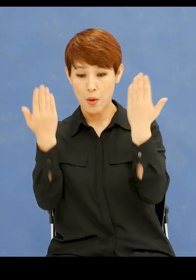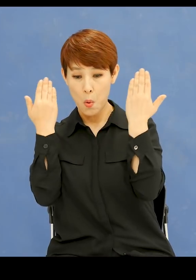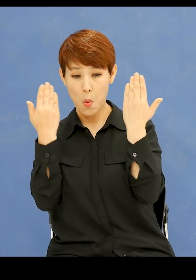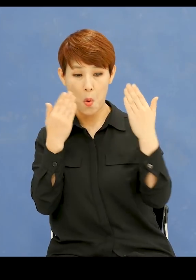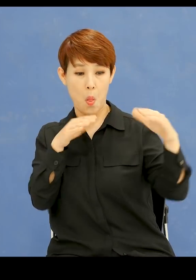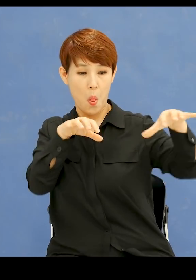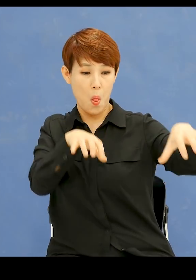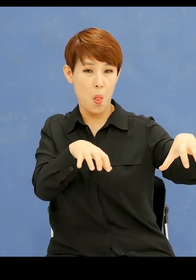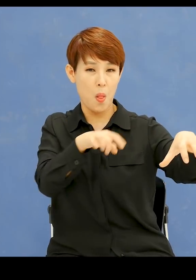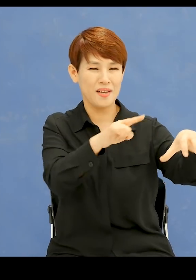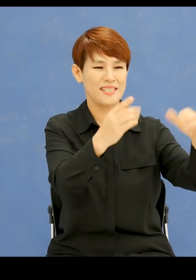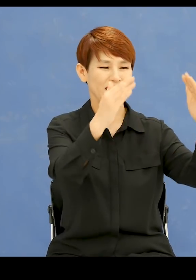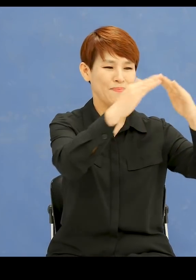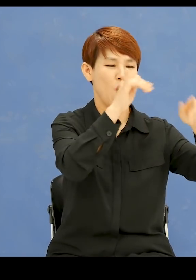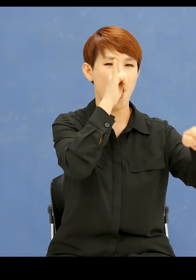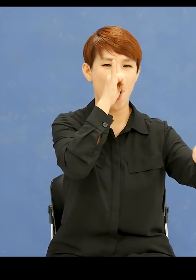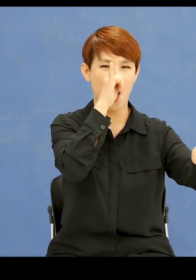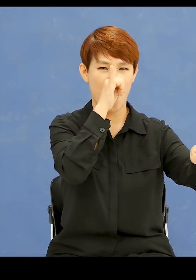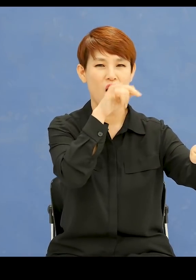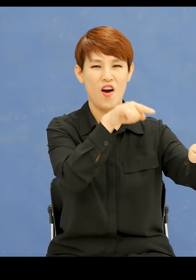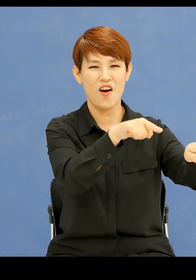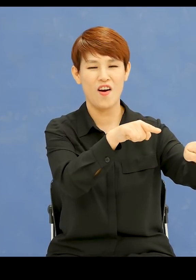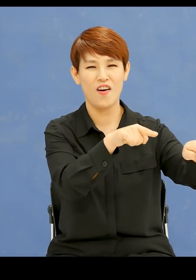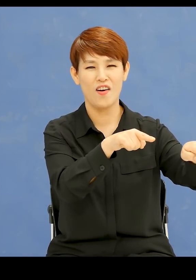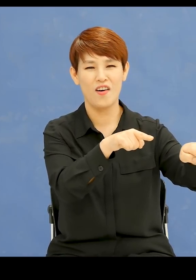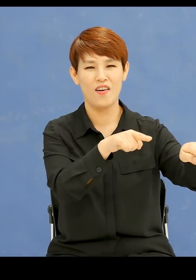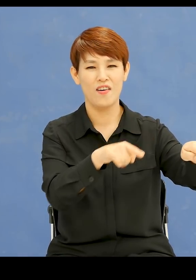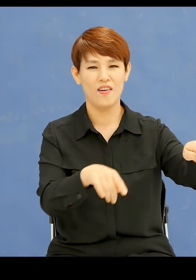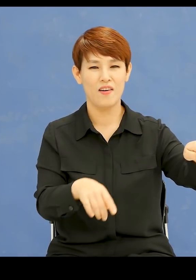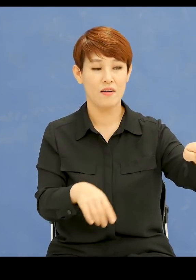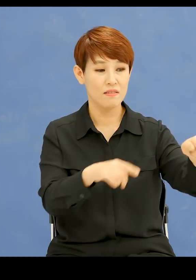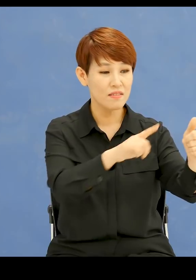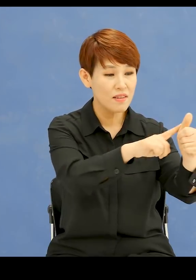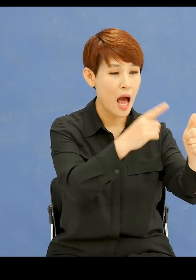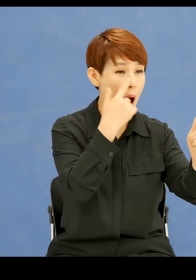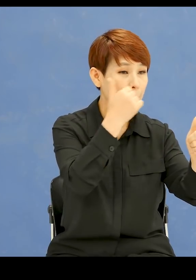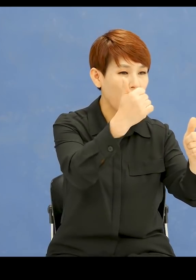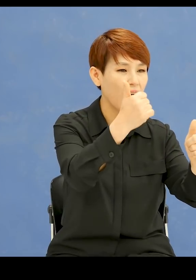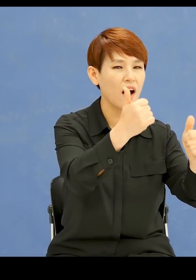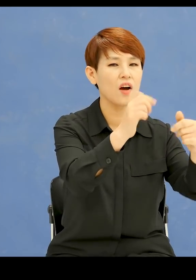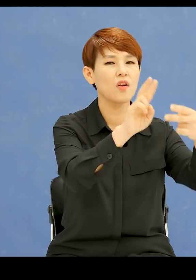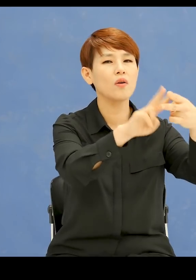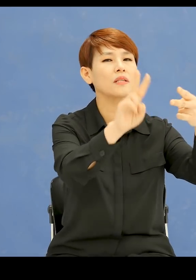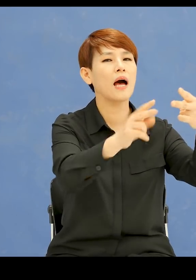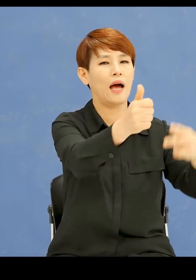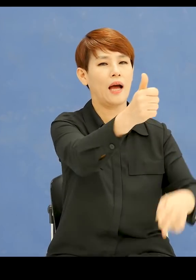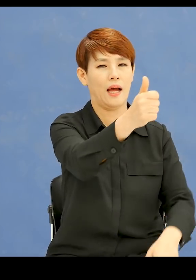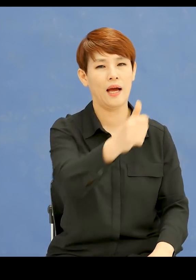하우스? 하우스 그런 개념인데 걔네 아버지가 형사였었어요 또.